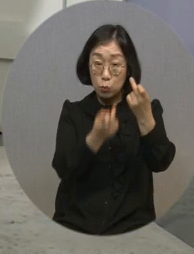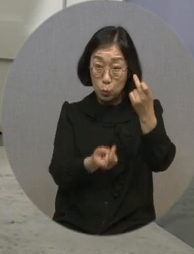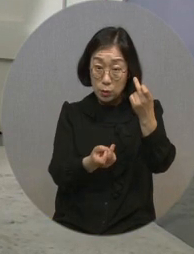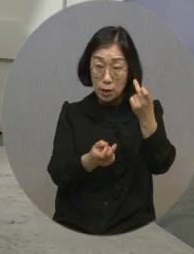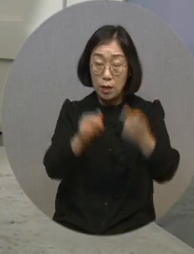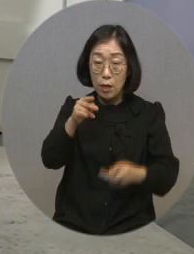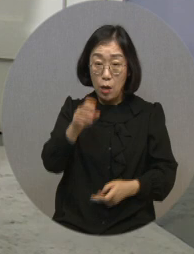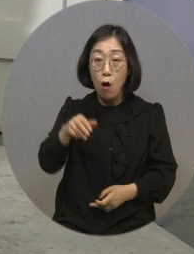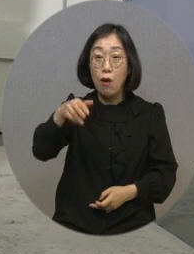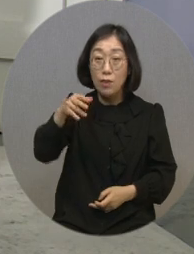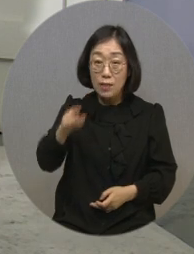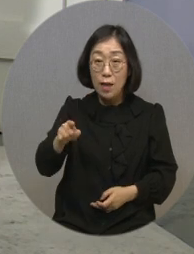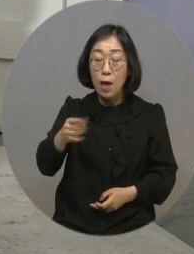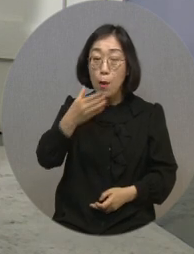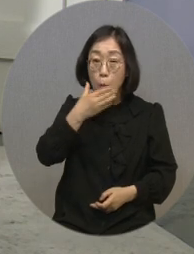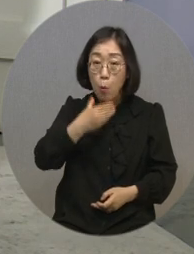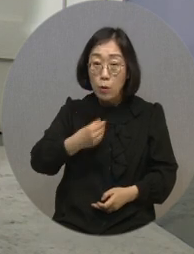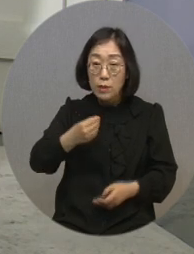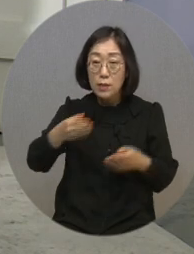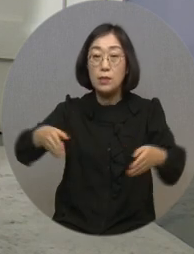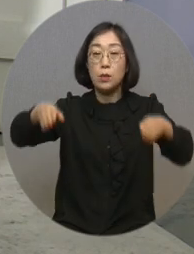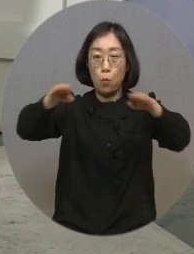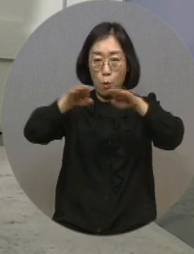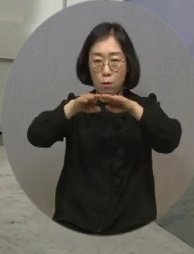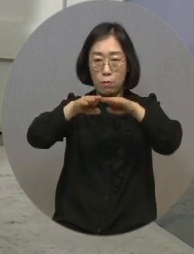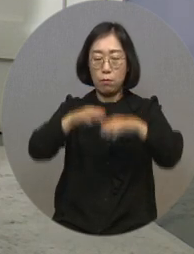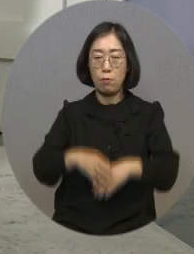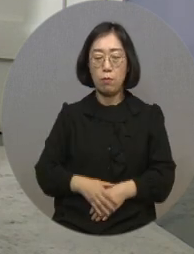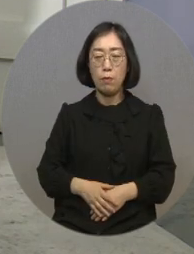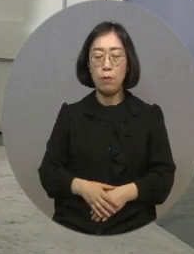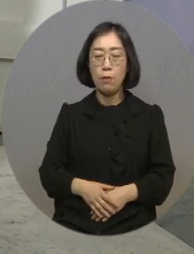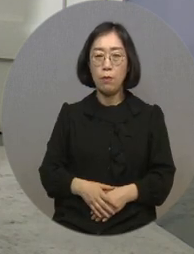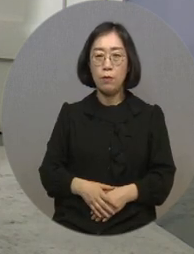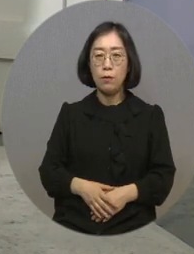예, 그거는 보도도 많이. 예예. 예. 제가 그